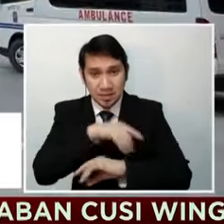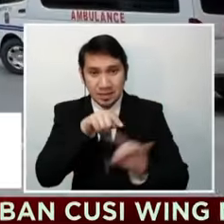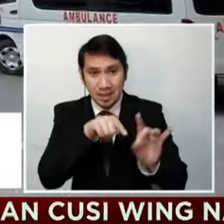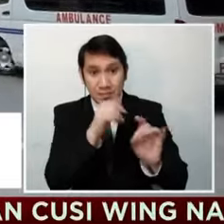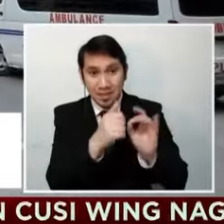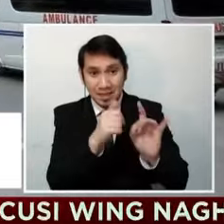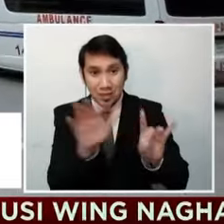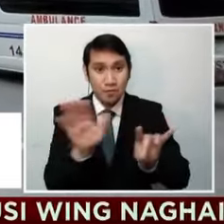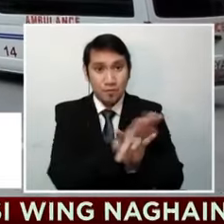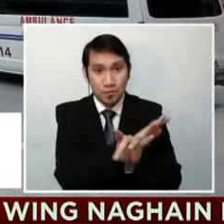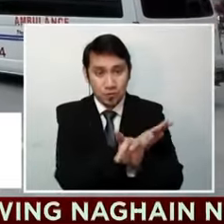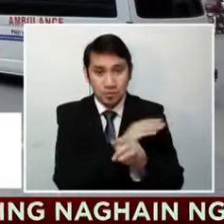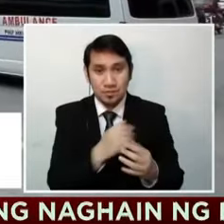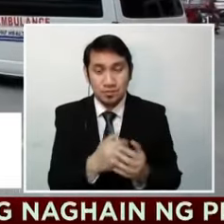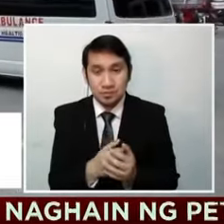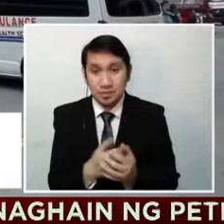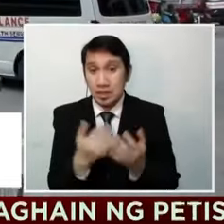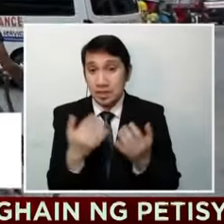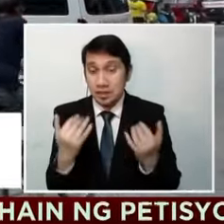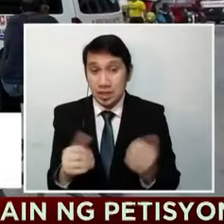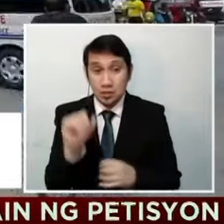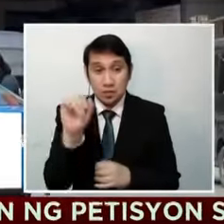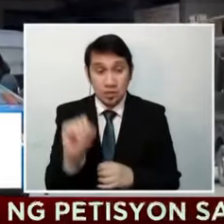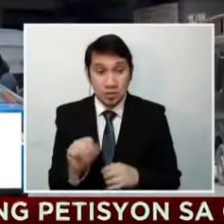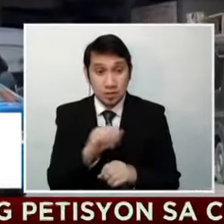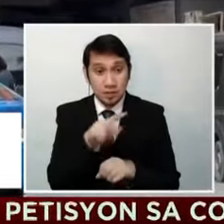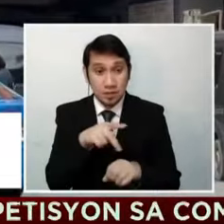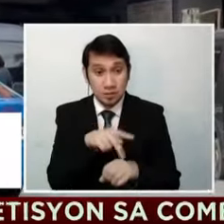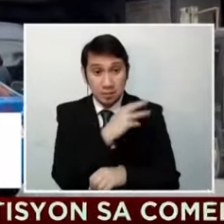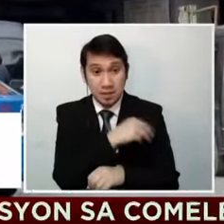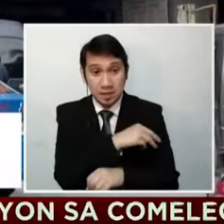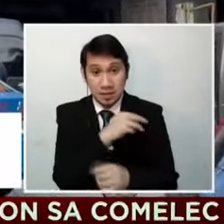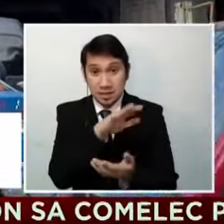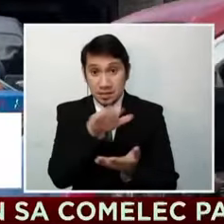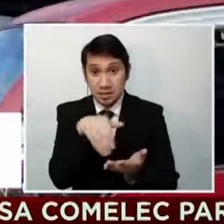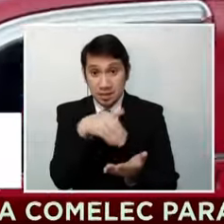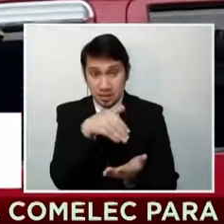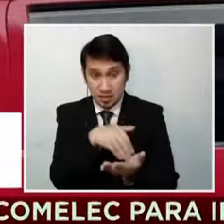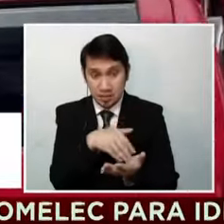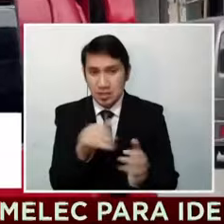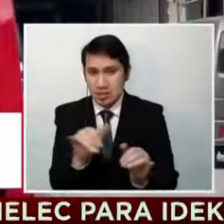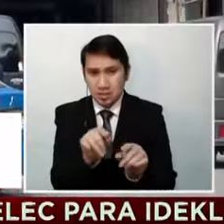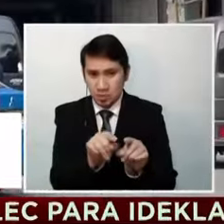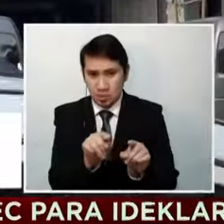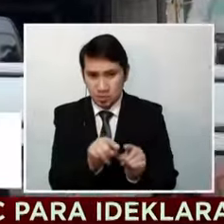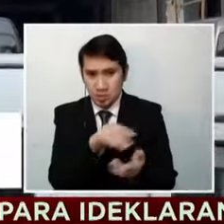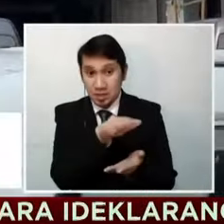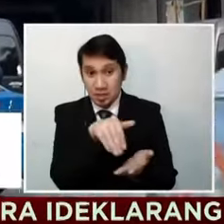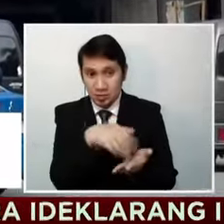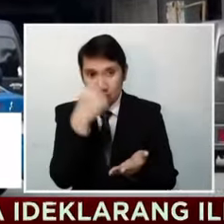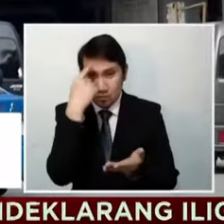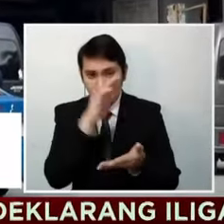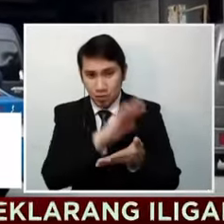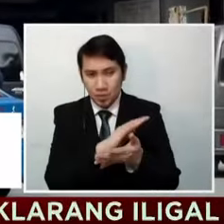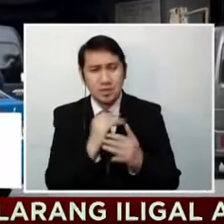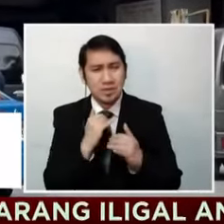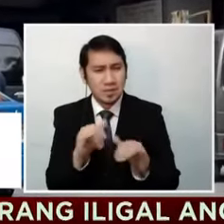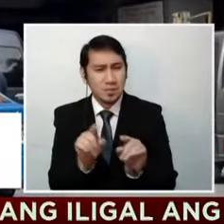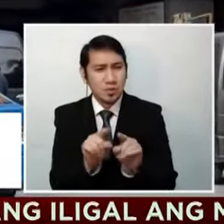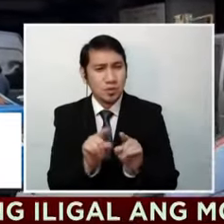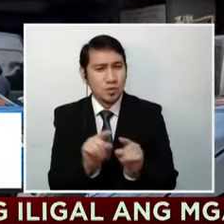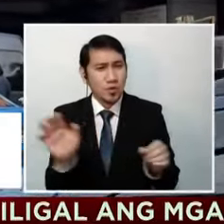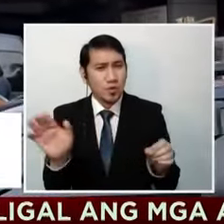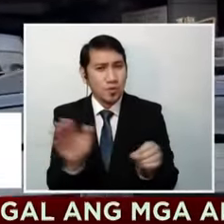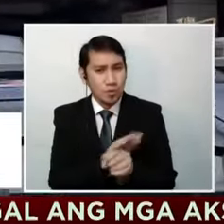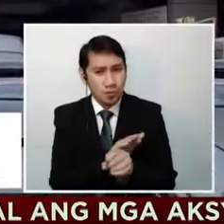na. Sa Southern Philippines Medical Center sa Davao na isa ring COVID referral center, full capacity na ulit ang